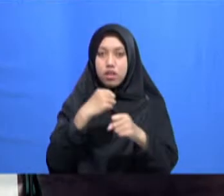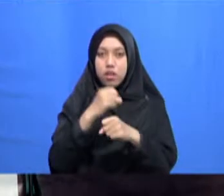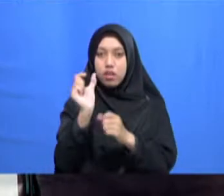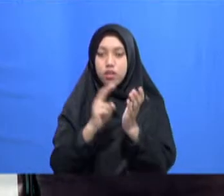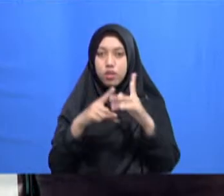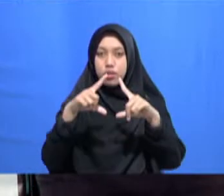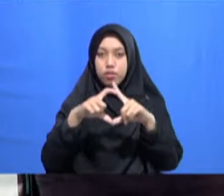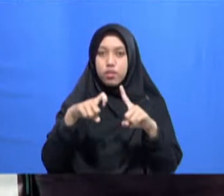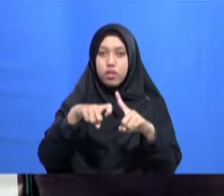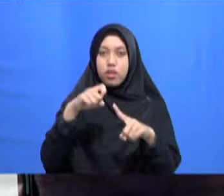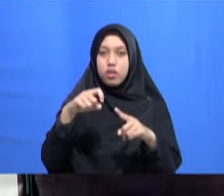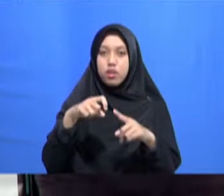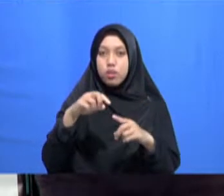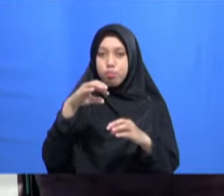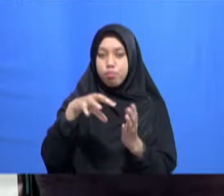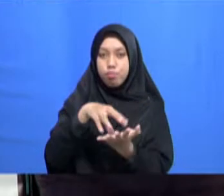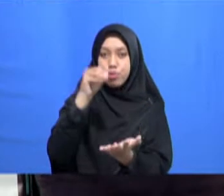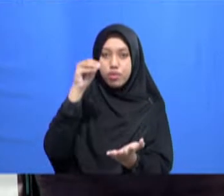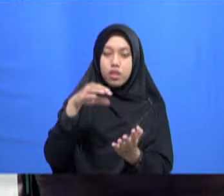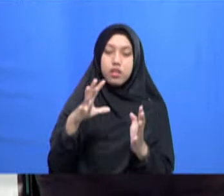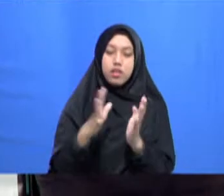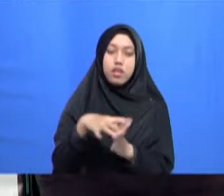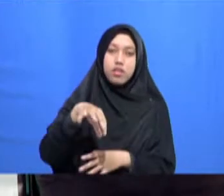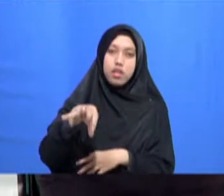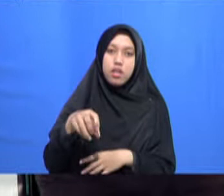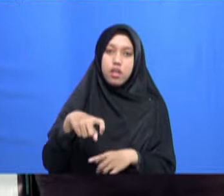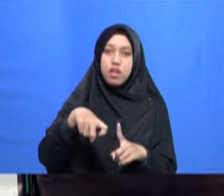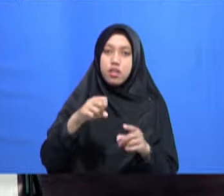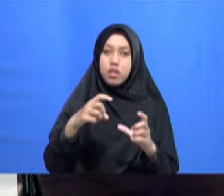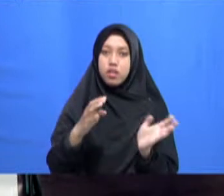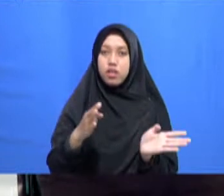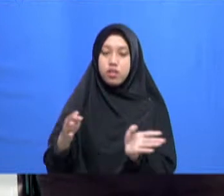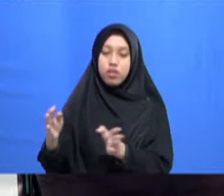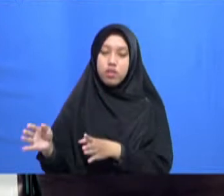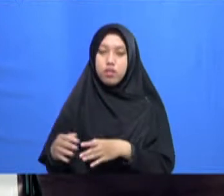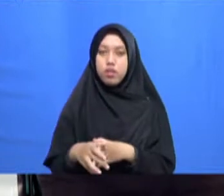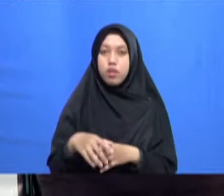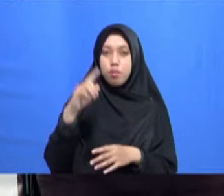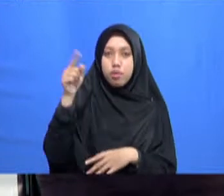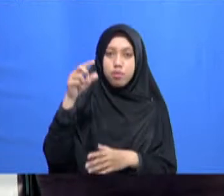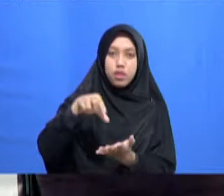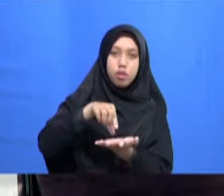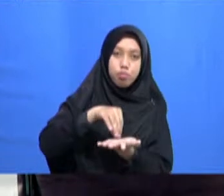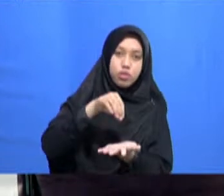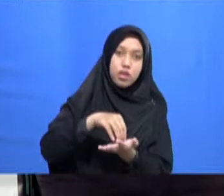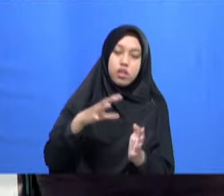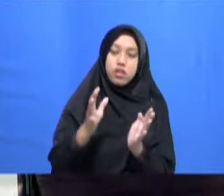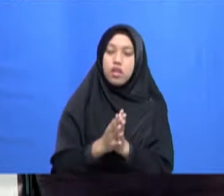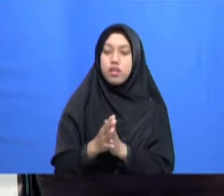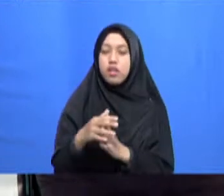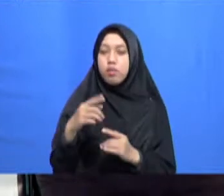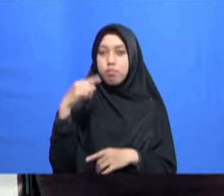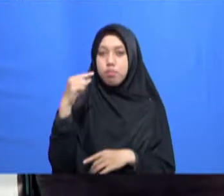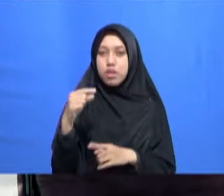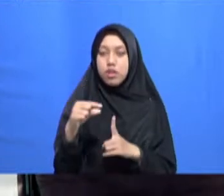antara pusat dan daerah melalui sektor-sektor yang telah ditentukan oleh pemerintah pusat, pemerintah provinsi maupun pemerintah kabupaten